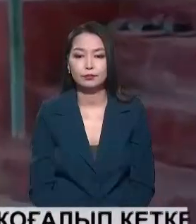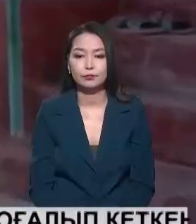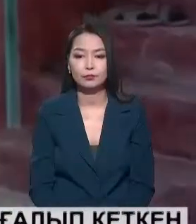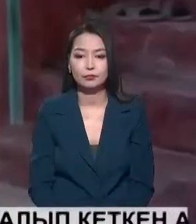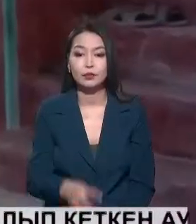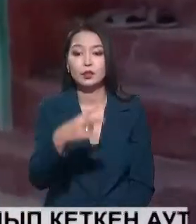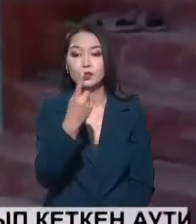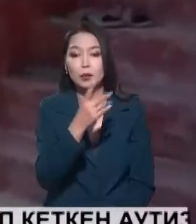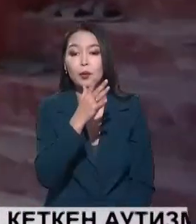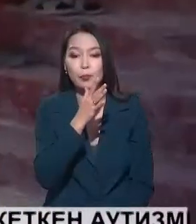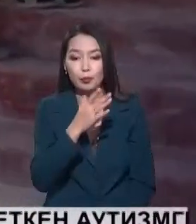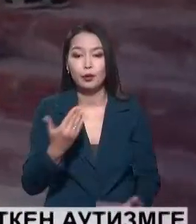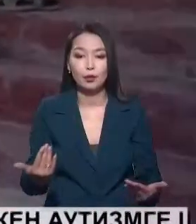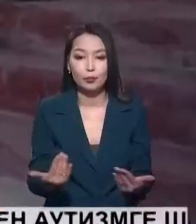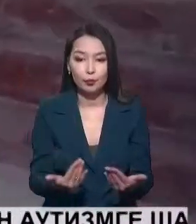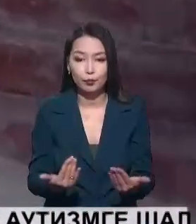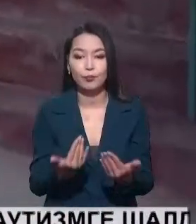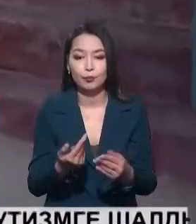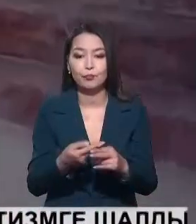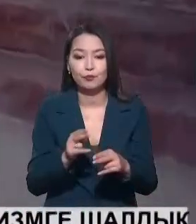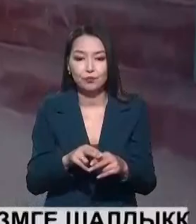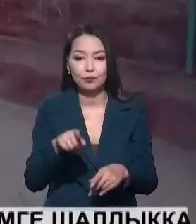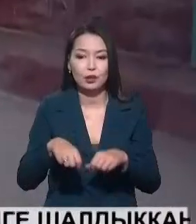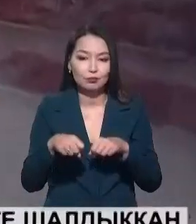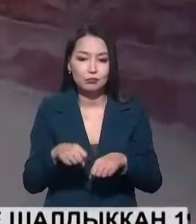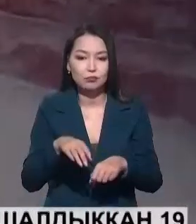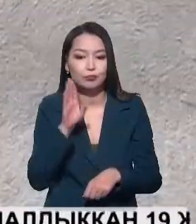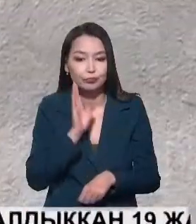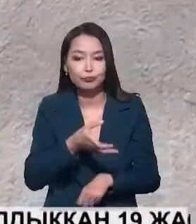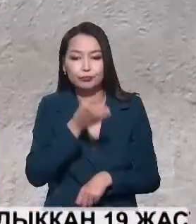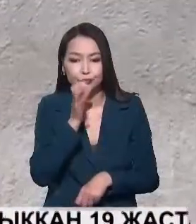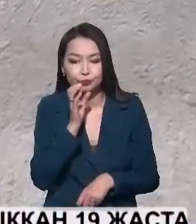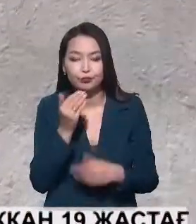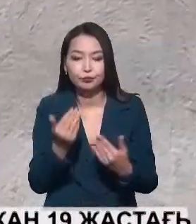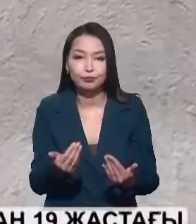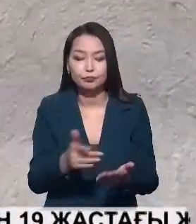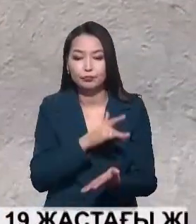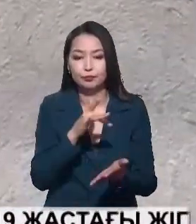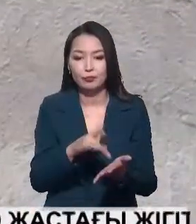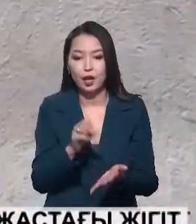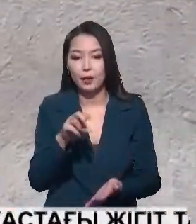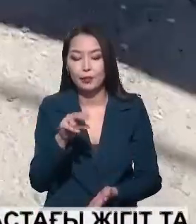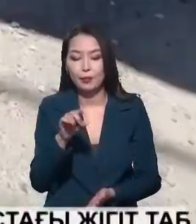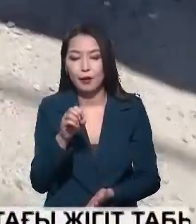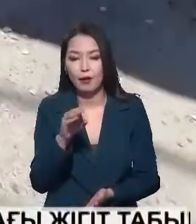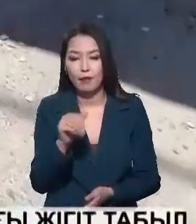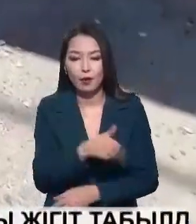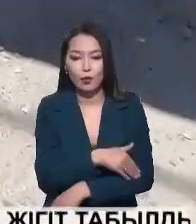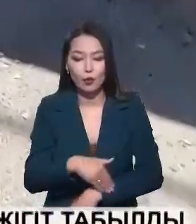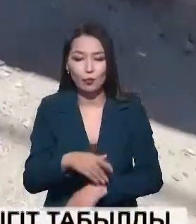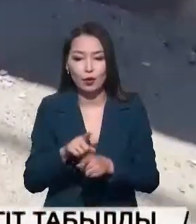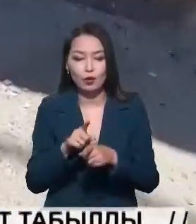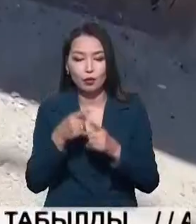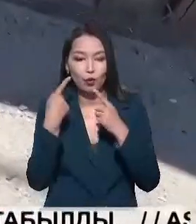21-ші ғасырдағы заманда мені колонка качат етіп отырамыз. Кесіп су аламыз. Қаладағы Әбдібаева көшесі инфрақұрылымнан